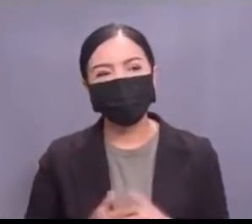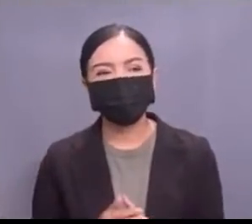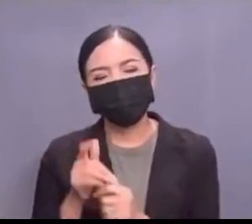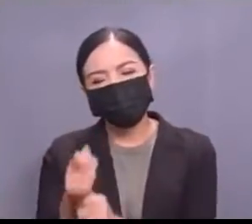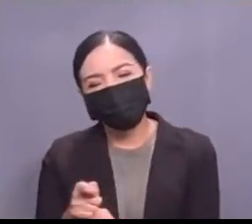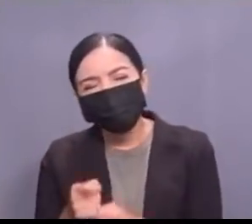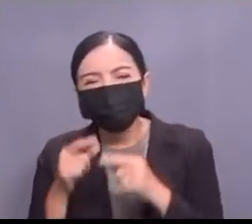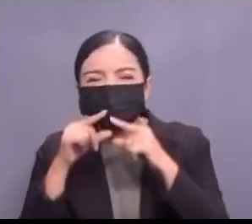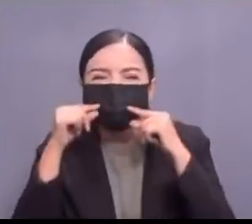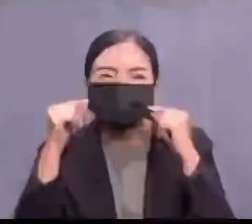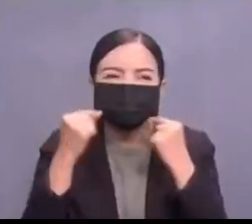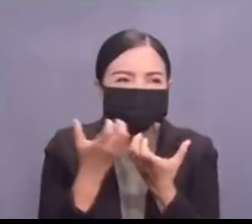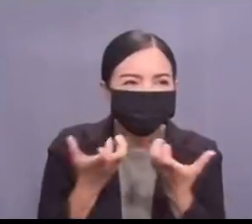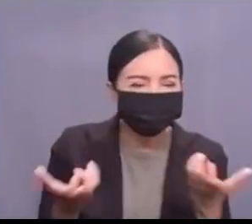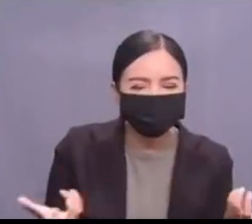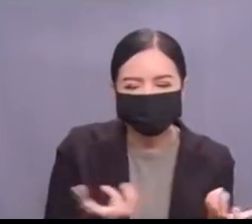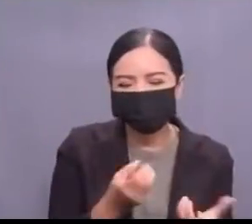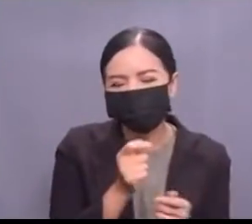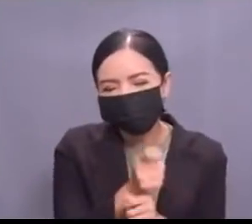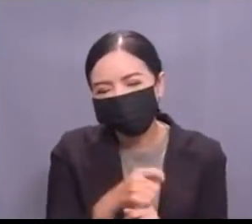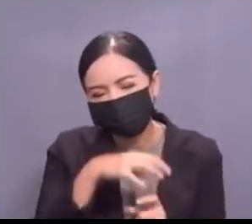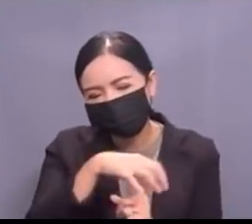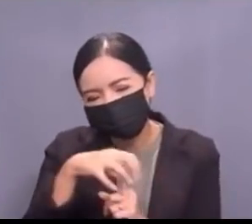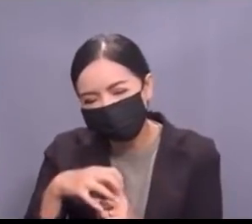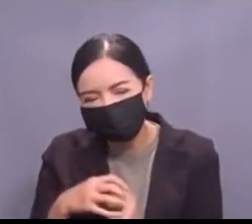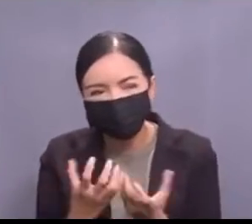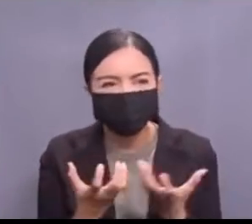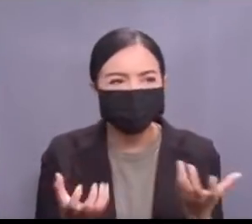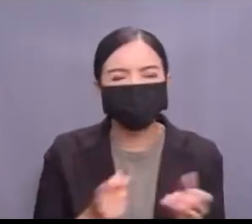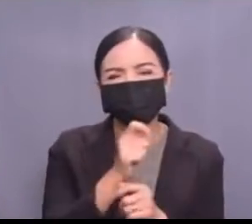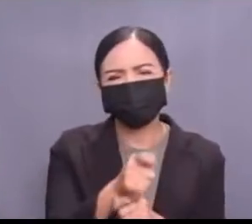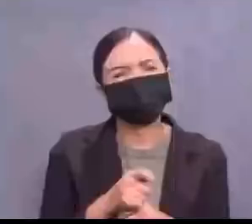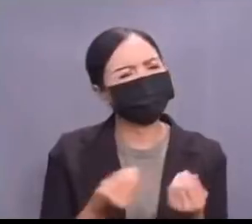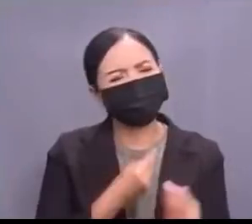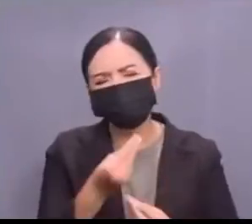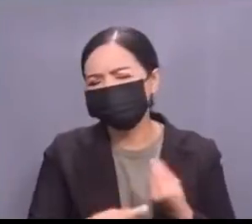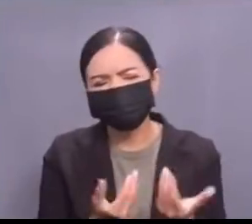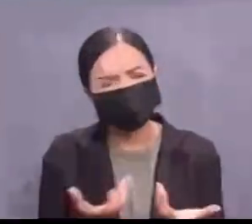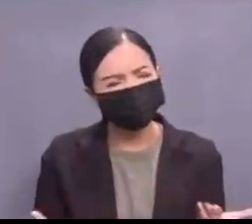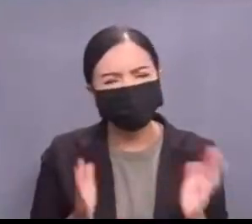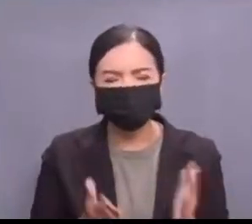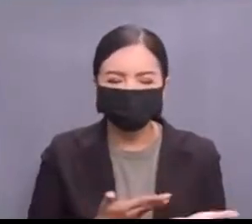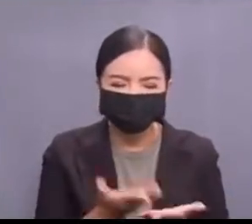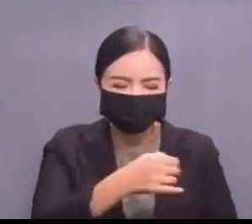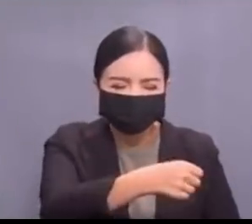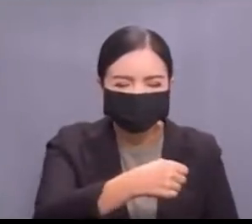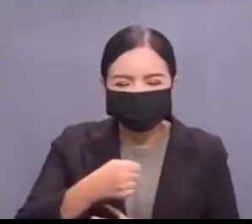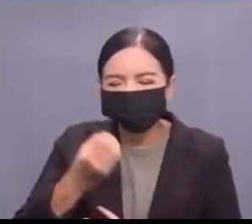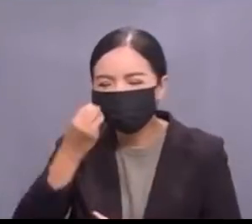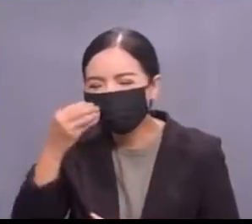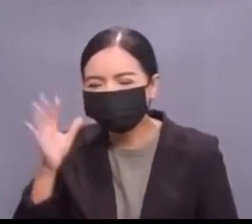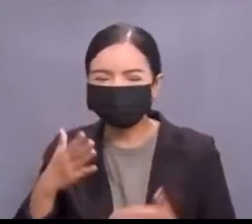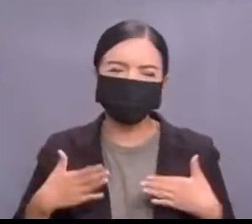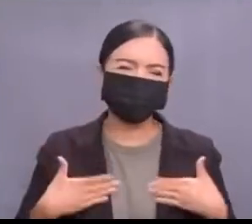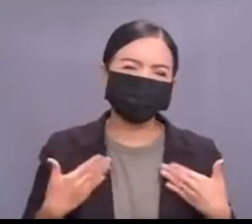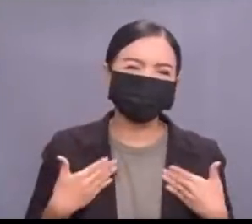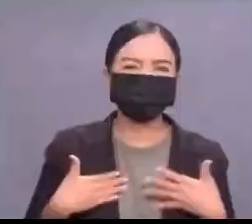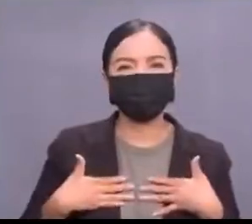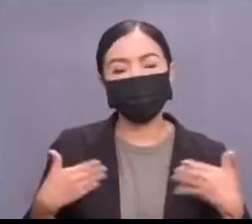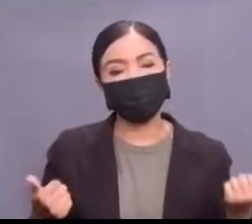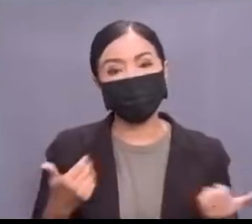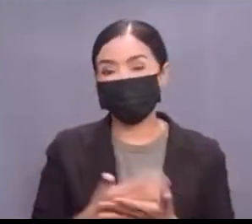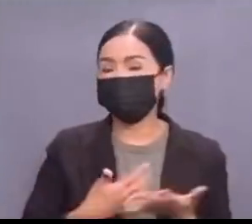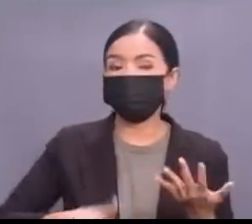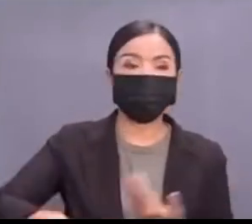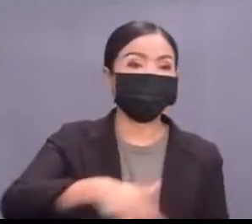าของมาขายการมีผลผลิตพวกเห็ดพวกสินค้าทางการเกษตรเอามาขายคนก็ซื้อกลับบ้านค่ะดีอกดีใจเม็ดเงิน